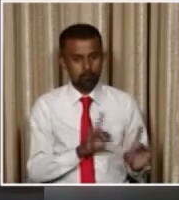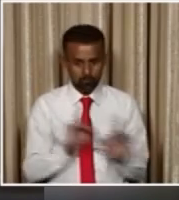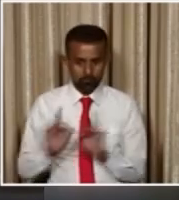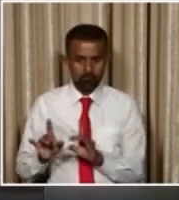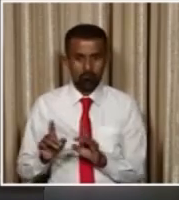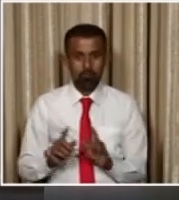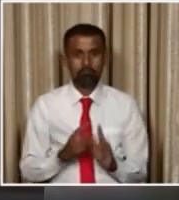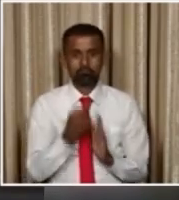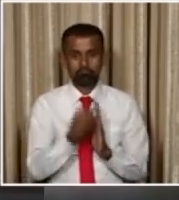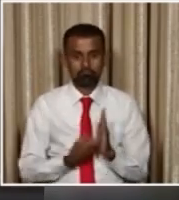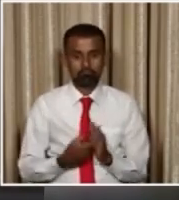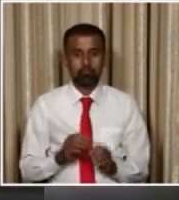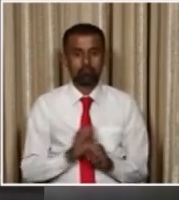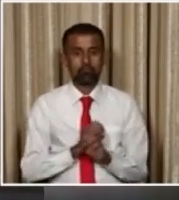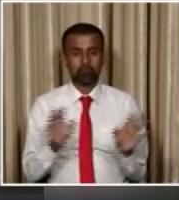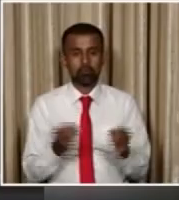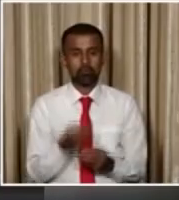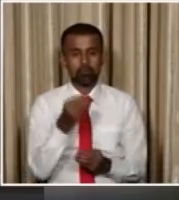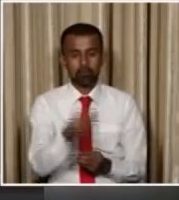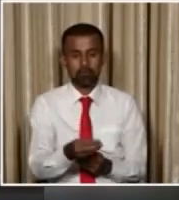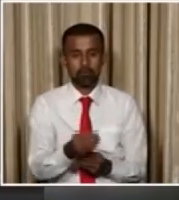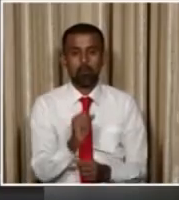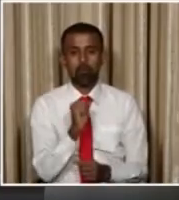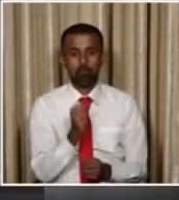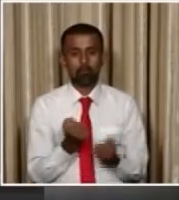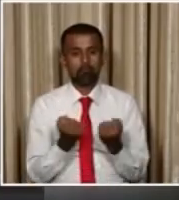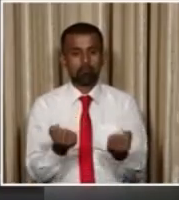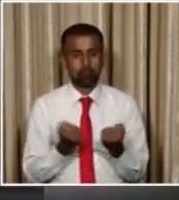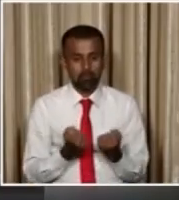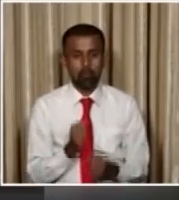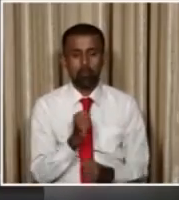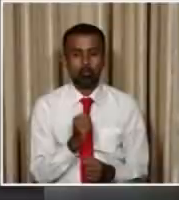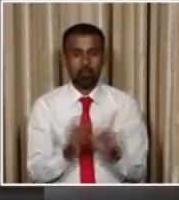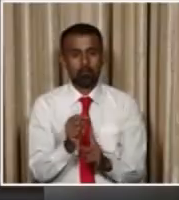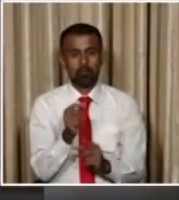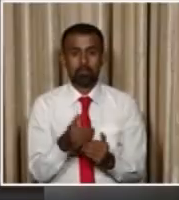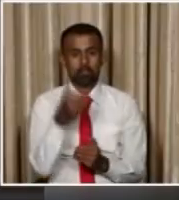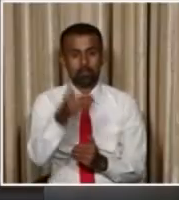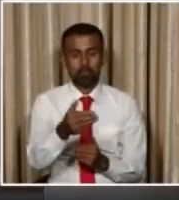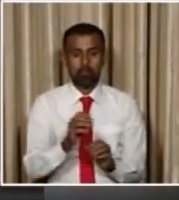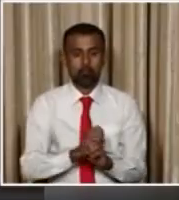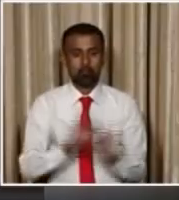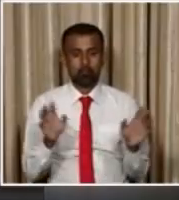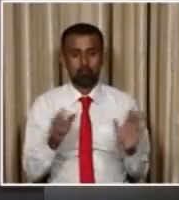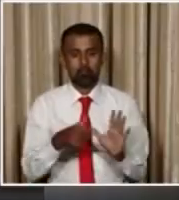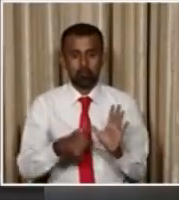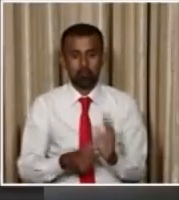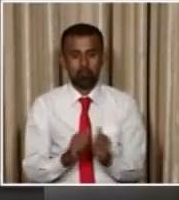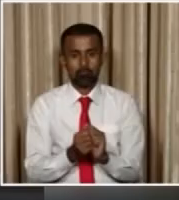අපිට නියෝග විදියට ඉදිරියේදී ඉදිරිපත් කරන්න තියෙනවා. මේ අයගේ කොයි විදියටද ප්‍රවාහන පහසුකම් කොයි විදියටද බලා ගන්න තියෙන කියනවා ඒක නිකුත් කරන්න තියෙනවා. මේ පනත